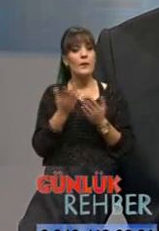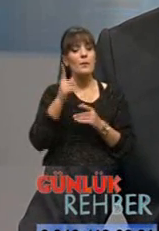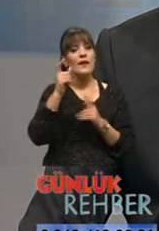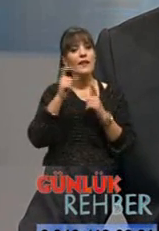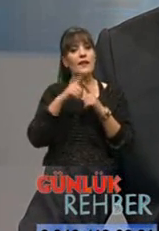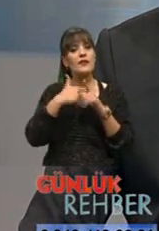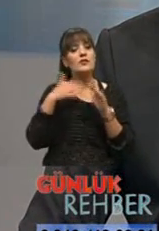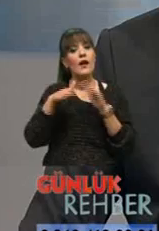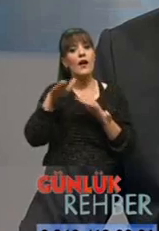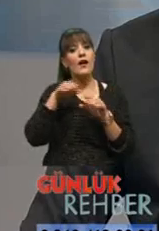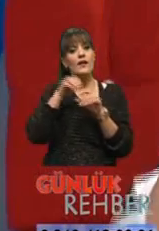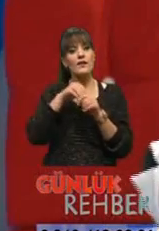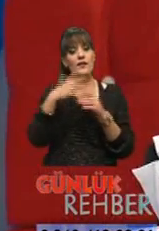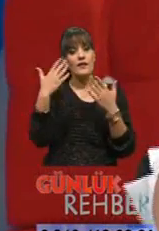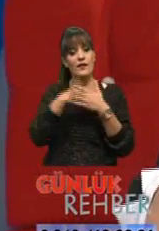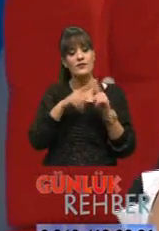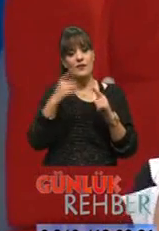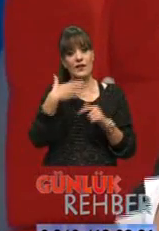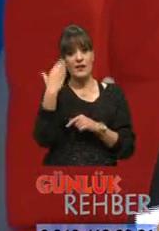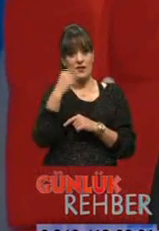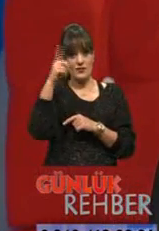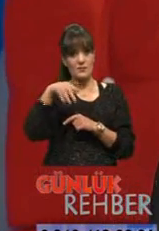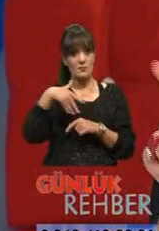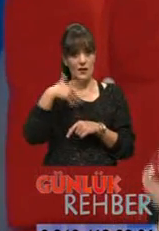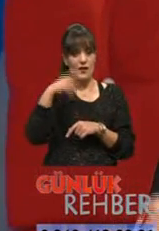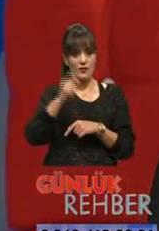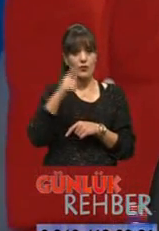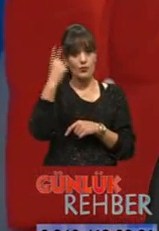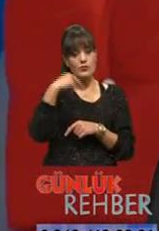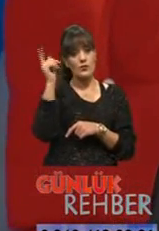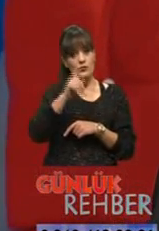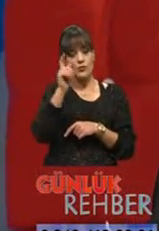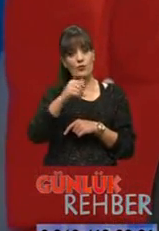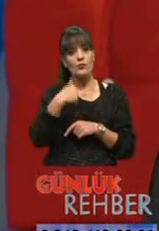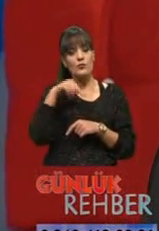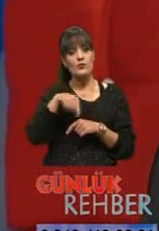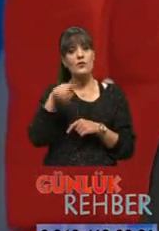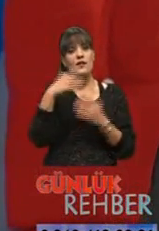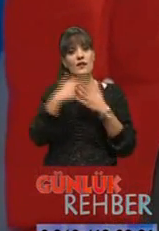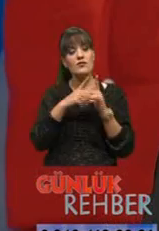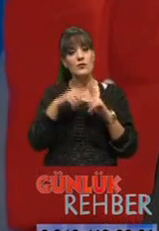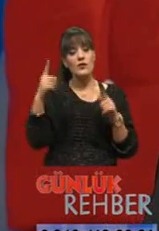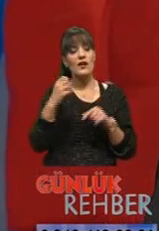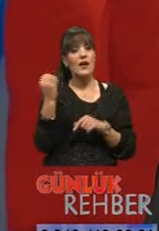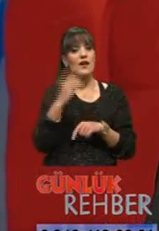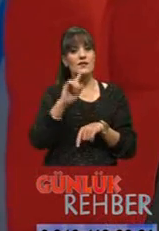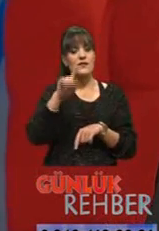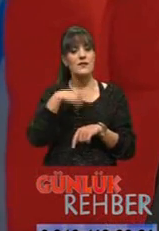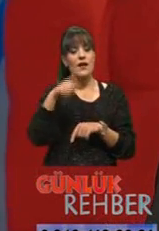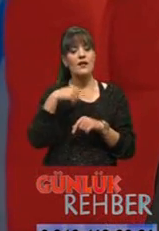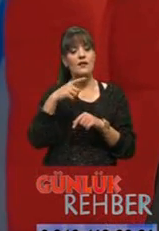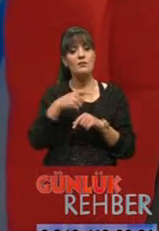bir DJ'in gece boyunca, şimdi gençler merak ediyorlar, seyrediyorlar. Onun için soruyorum bu soruları. Gece boyunca kaç saat